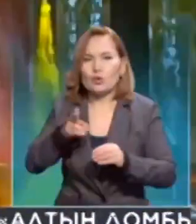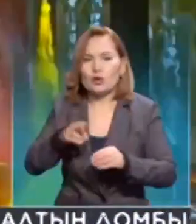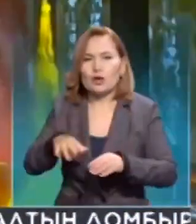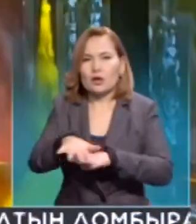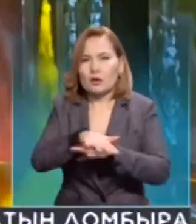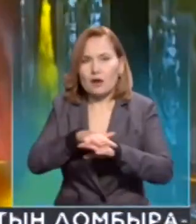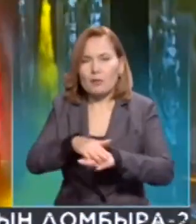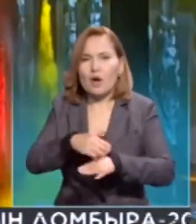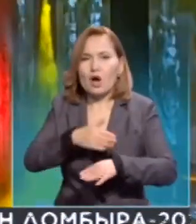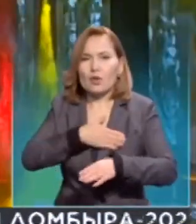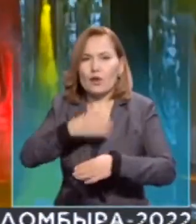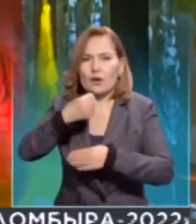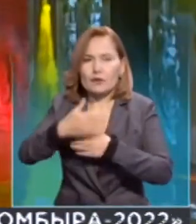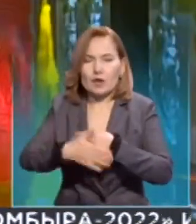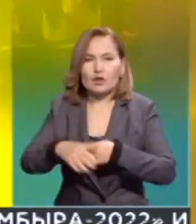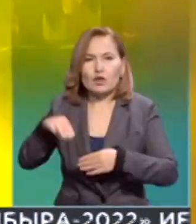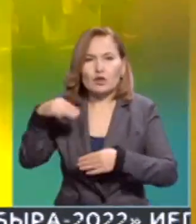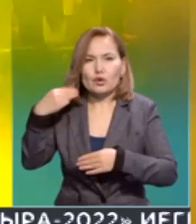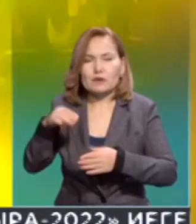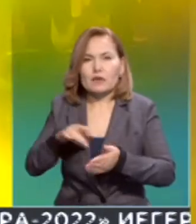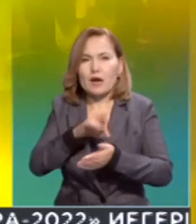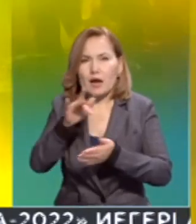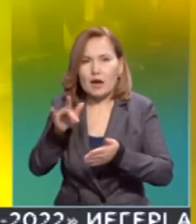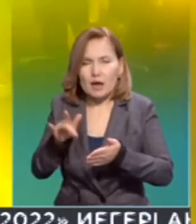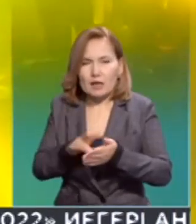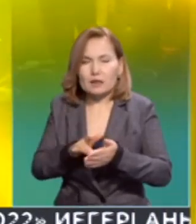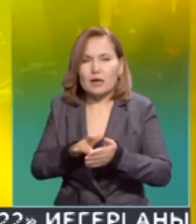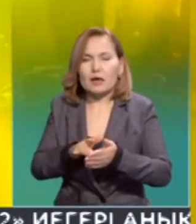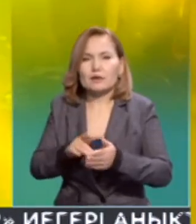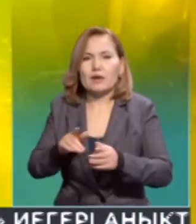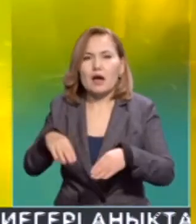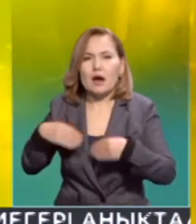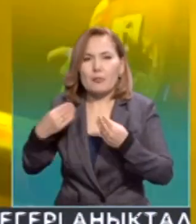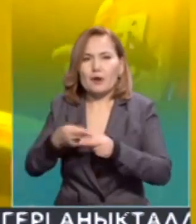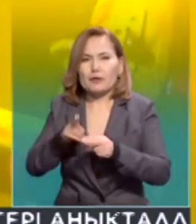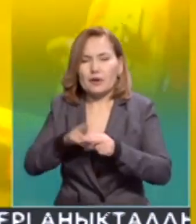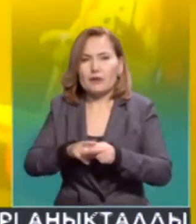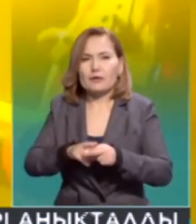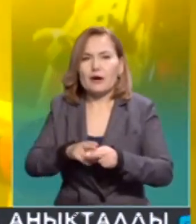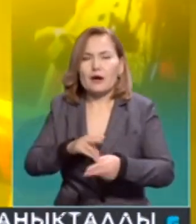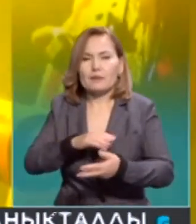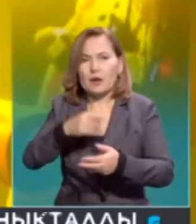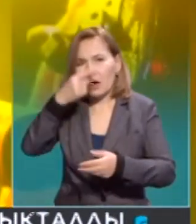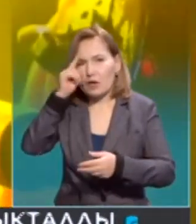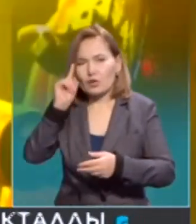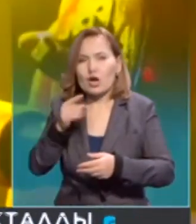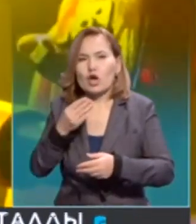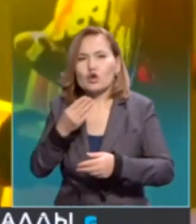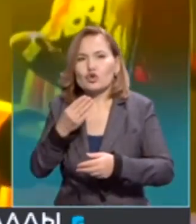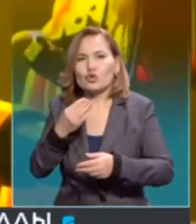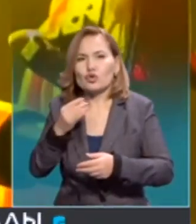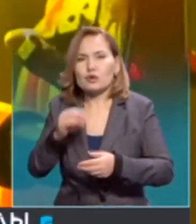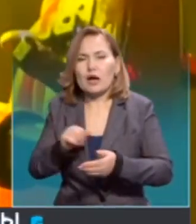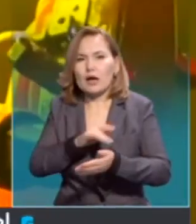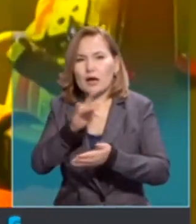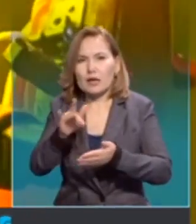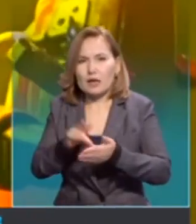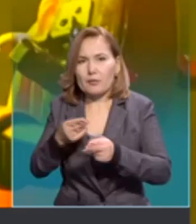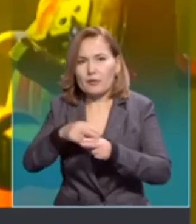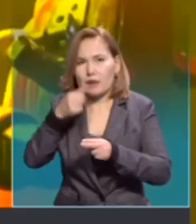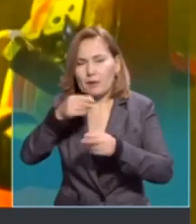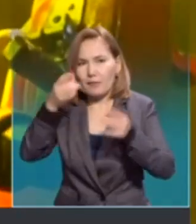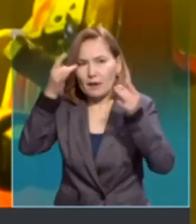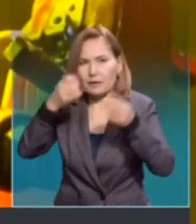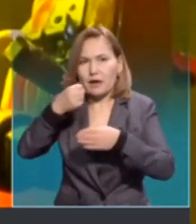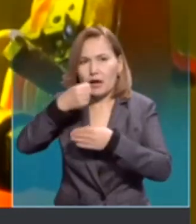рухани астанасы Түркістан ие болды. Ендігі кезек өткен жылы азат етілген Қарабақтағы Әзербайжанның Шуша қаласында. Бұлғы